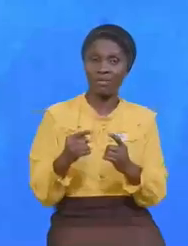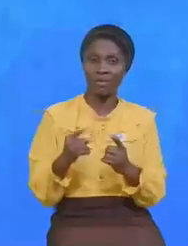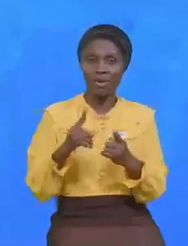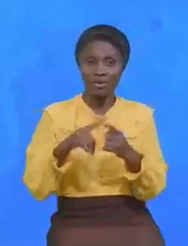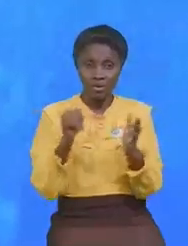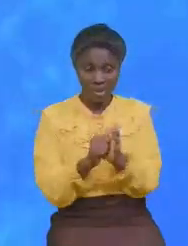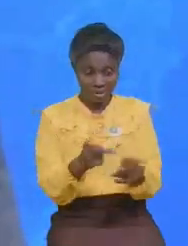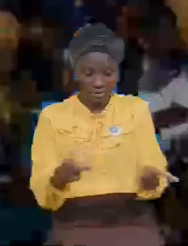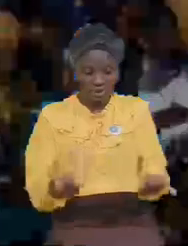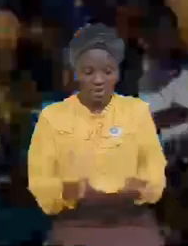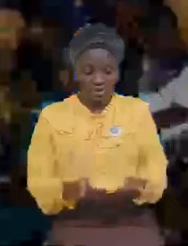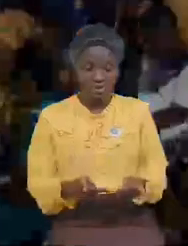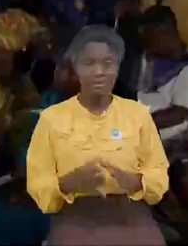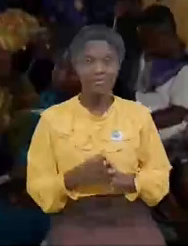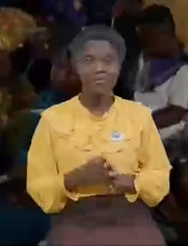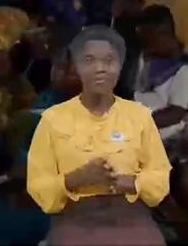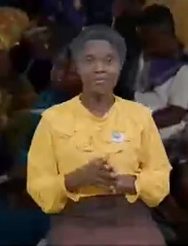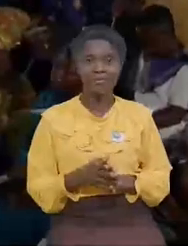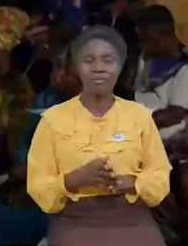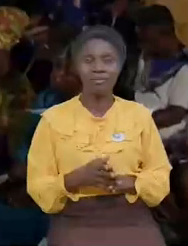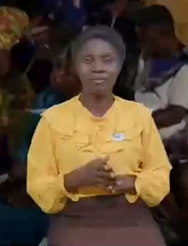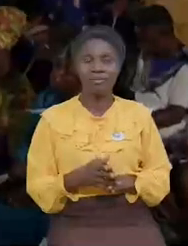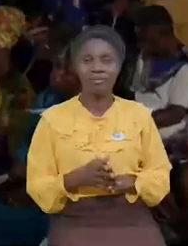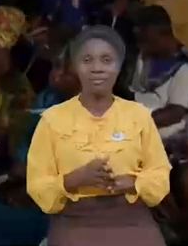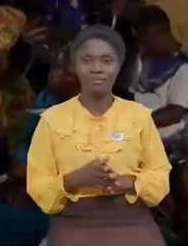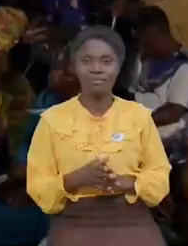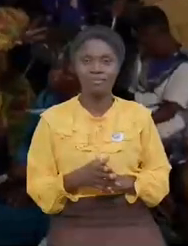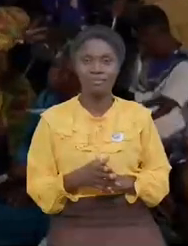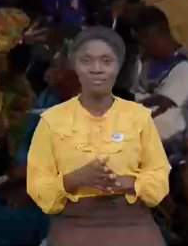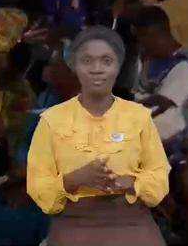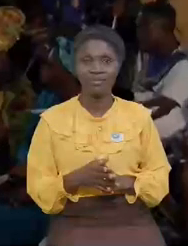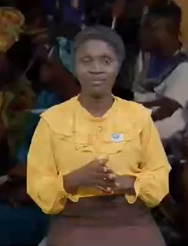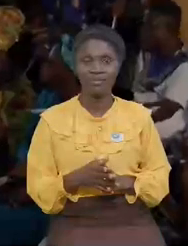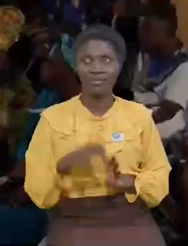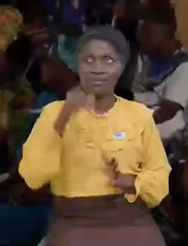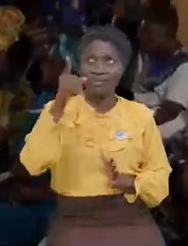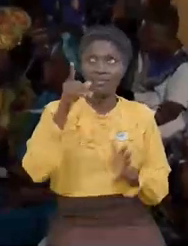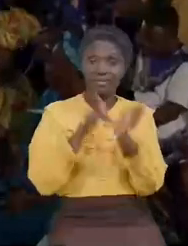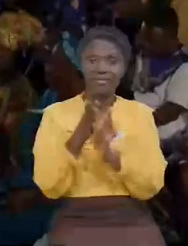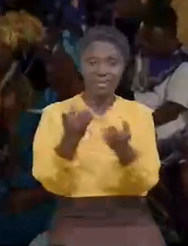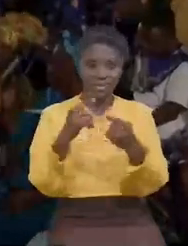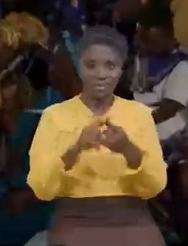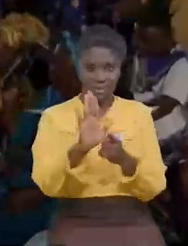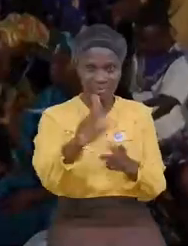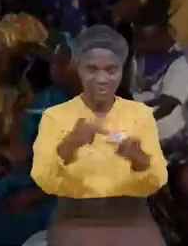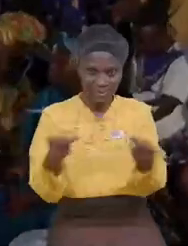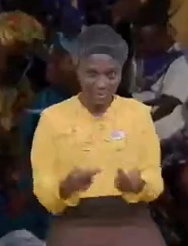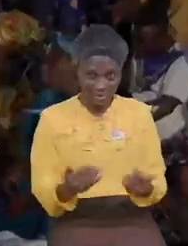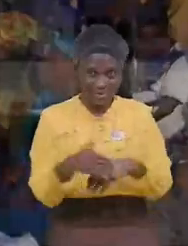lorsque Jésus fut arrivé à cet endroit, il est venu à vous ce